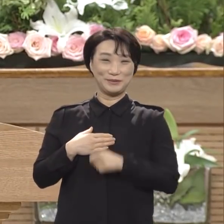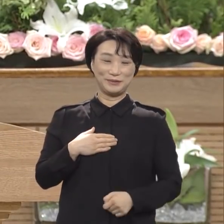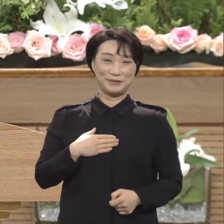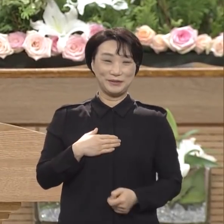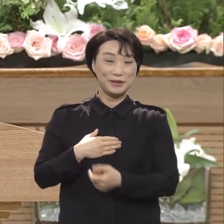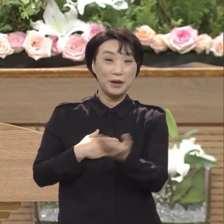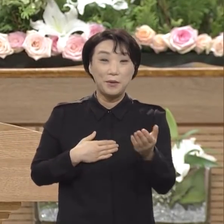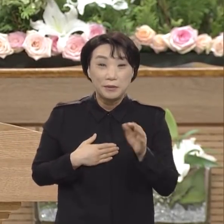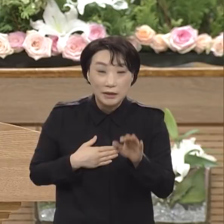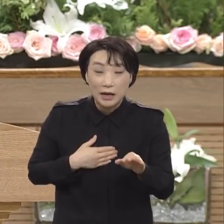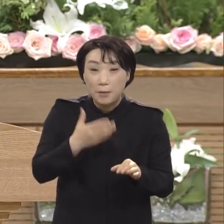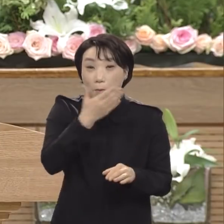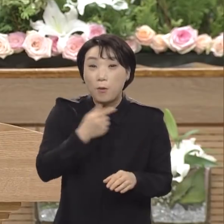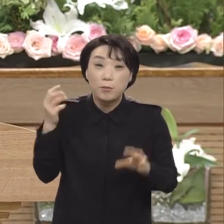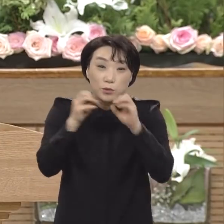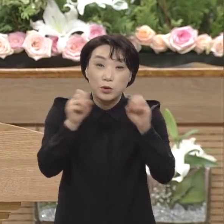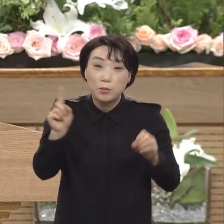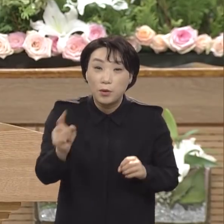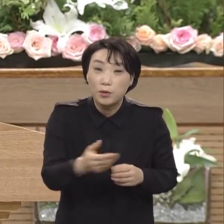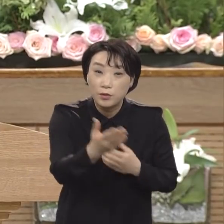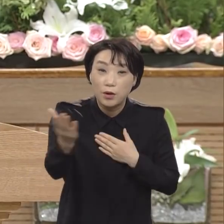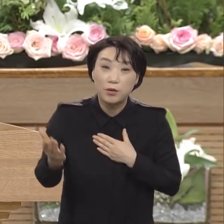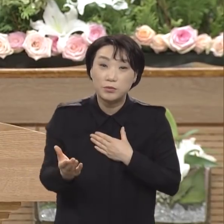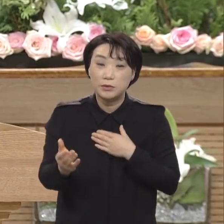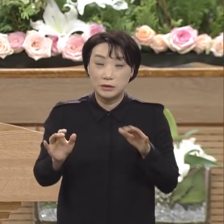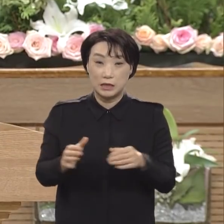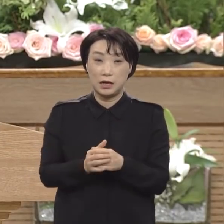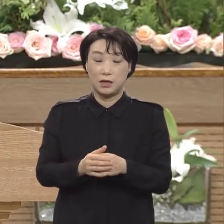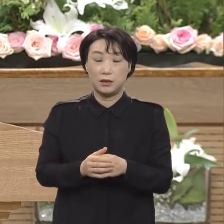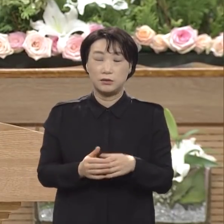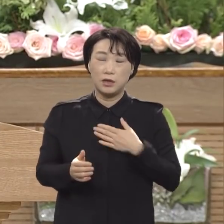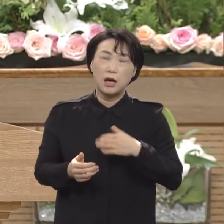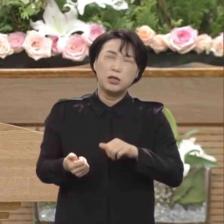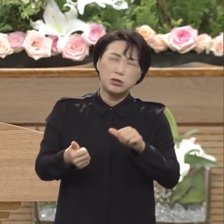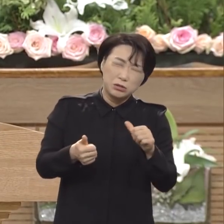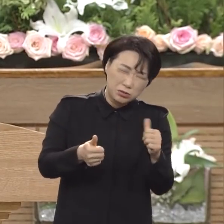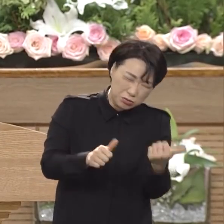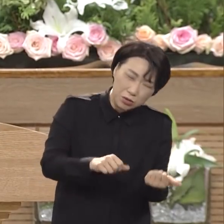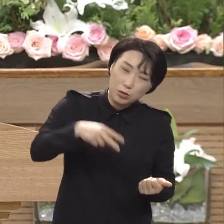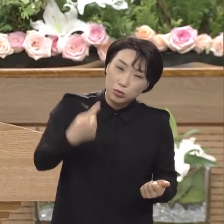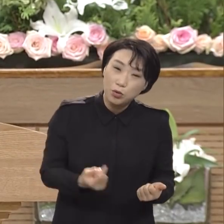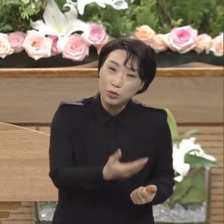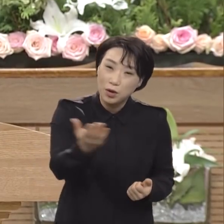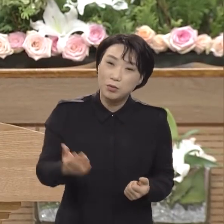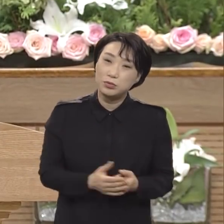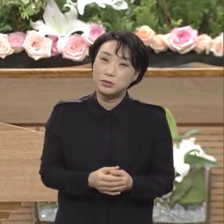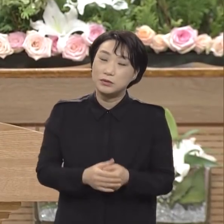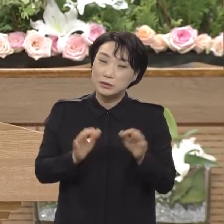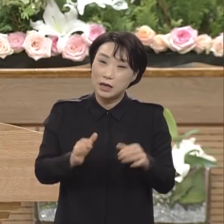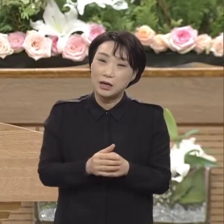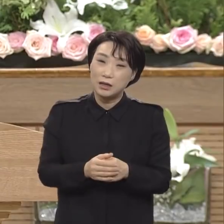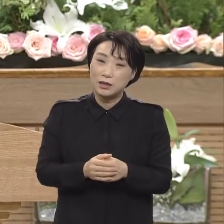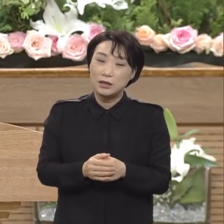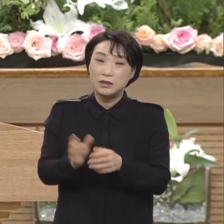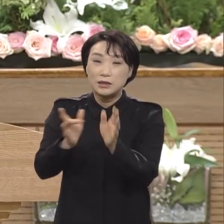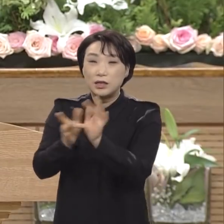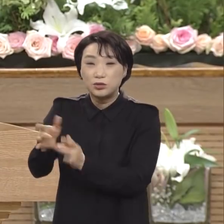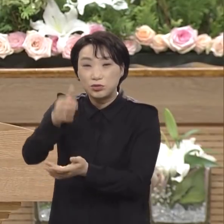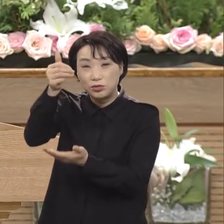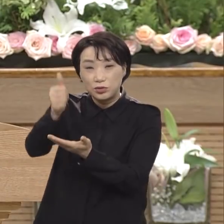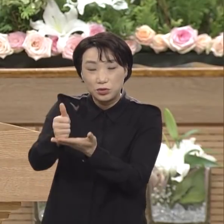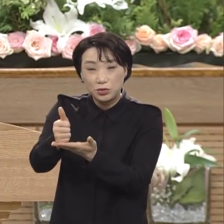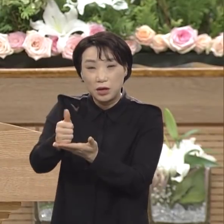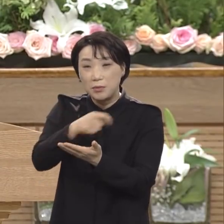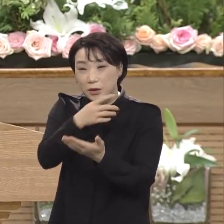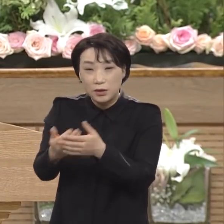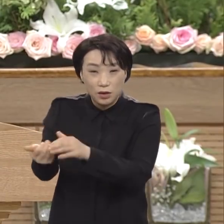그러니까 이와 같은 복음 전도는 자기가 쓰러져 죽어도 무지에서 예수 그리스도의